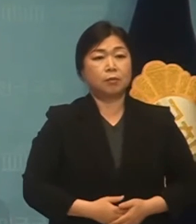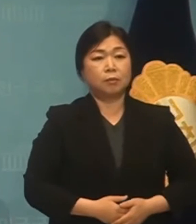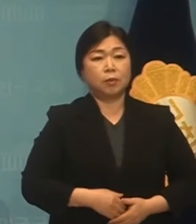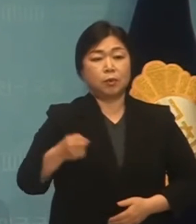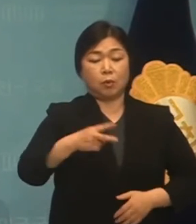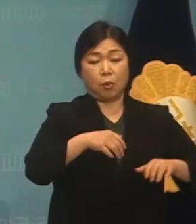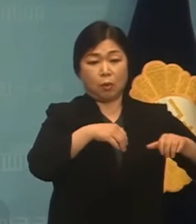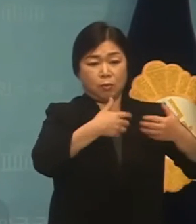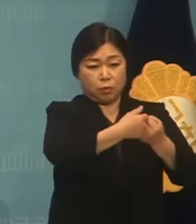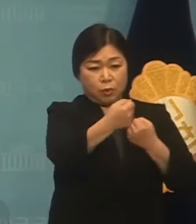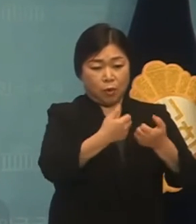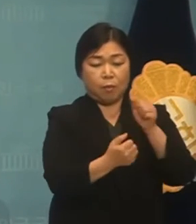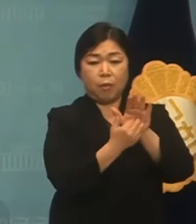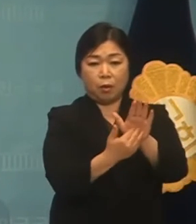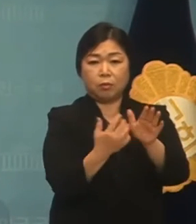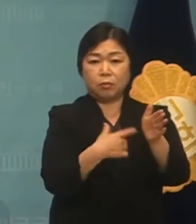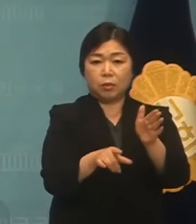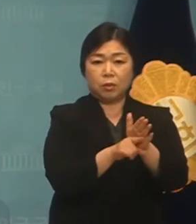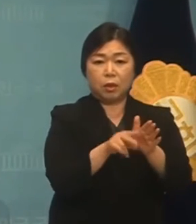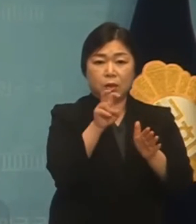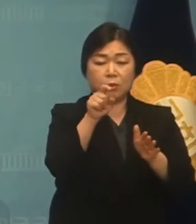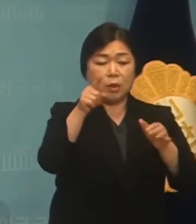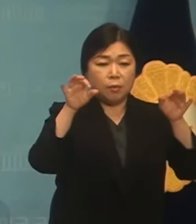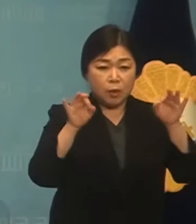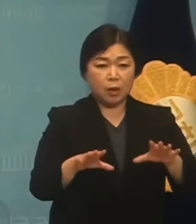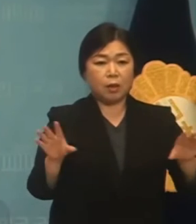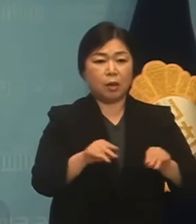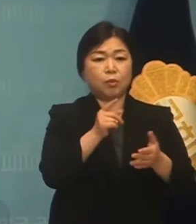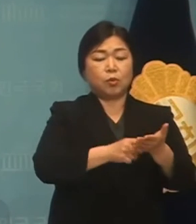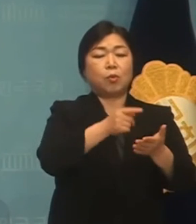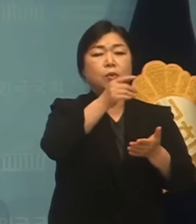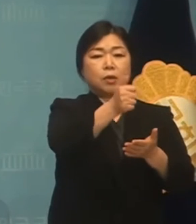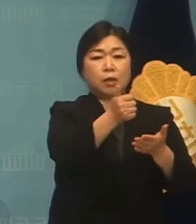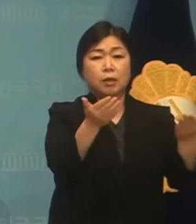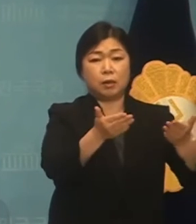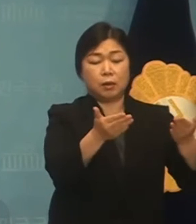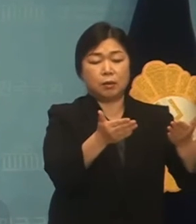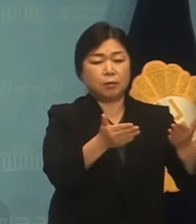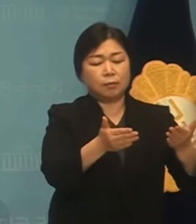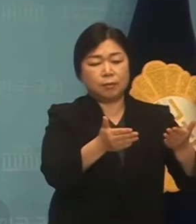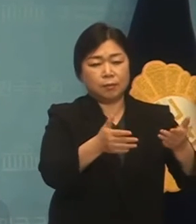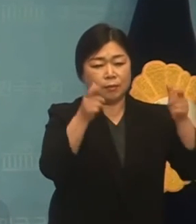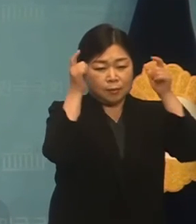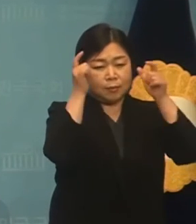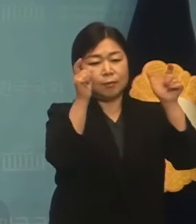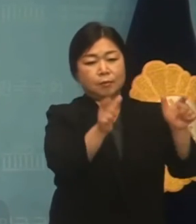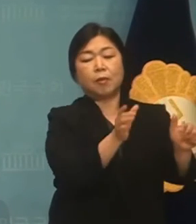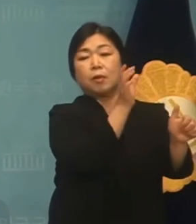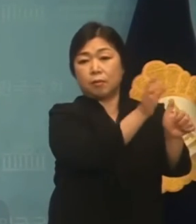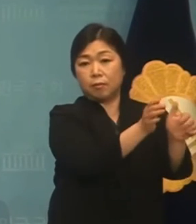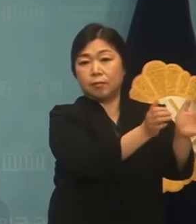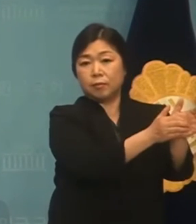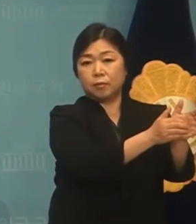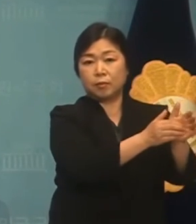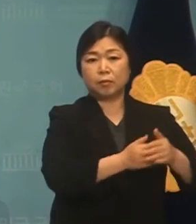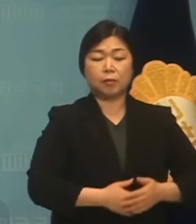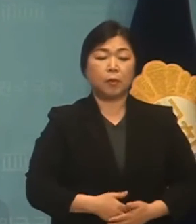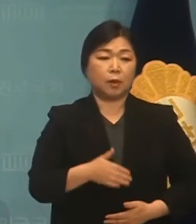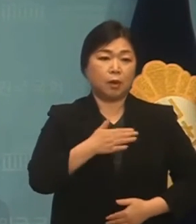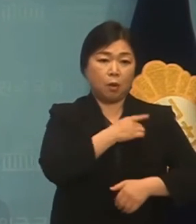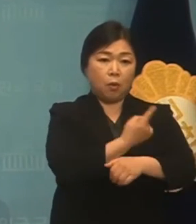그리고 당의 분열을 막기 위해 21일 만에 사무총장직에서 미련 없이 스스로 물러났습니다.